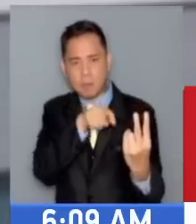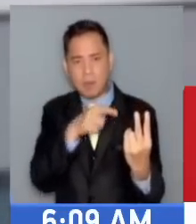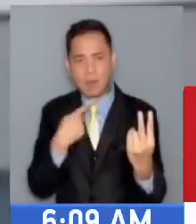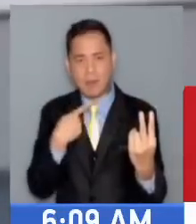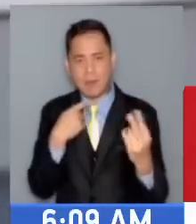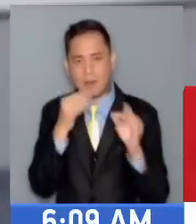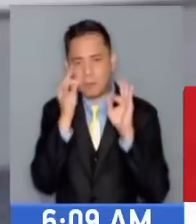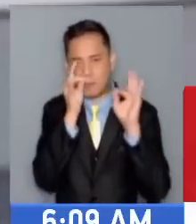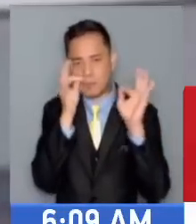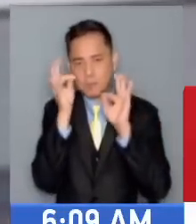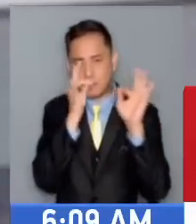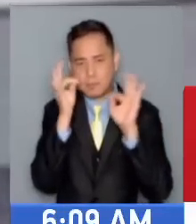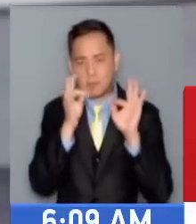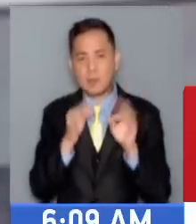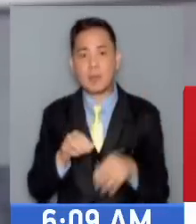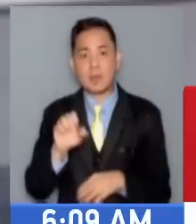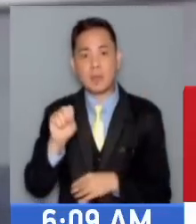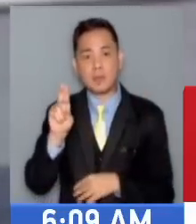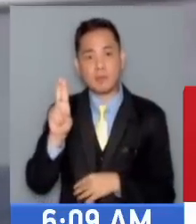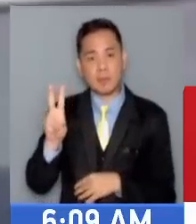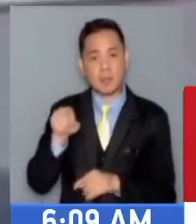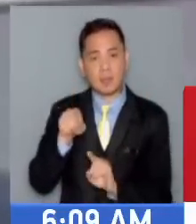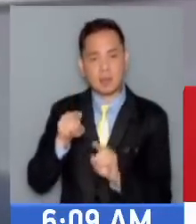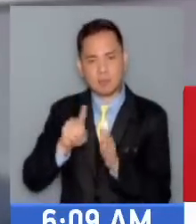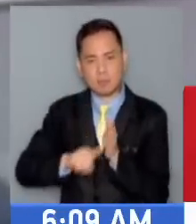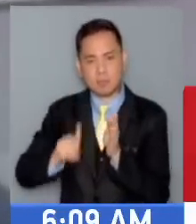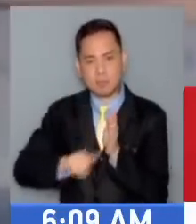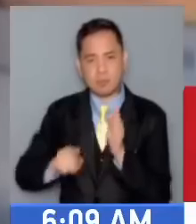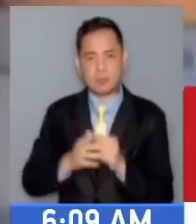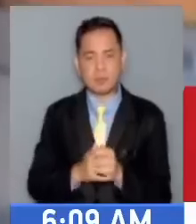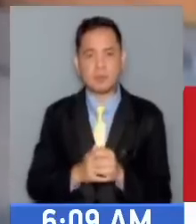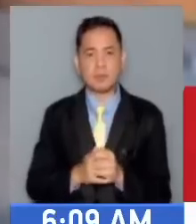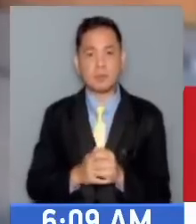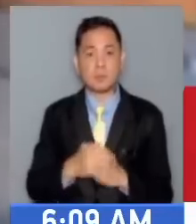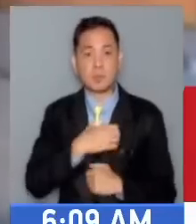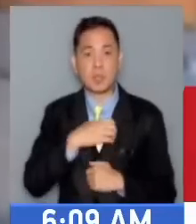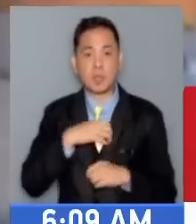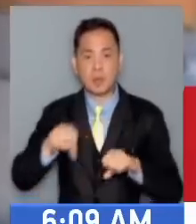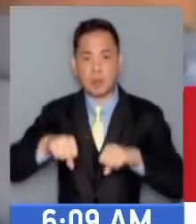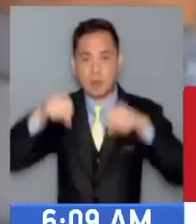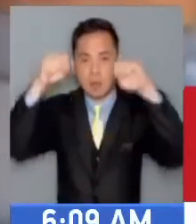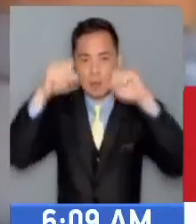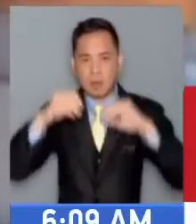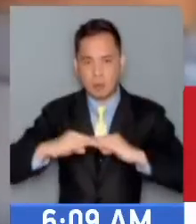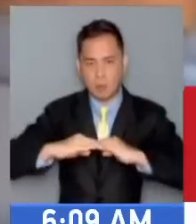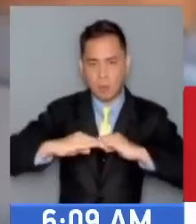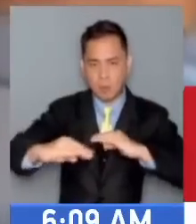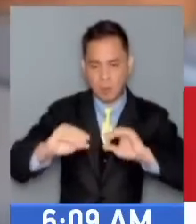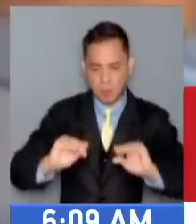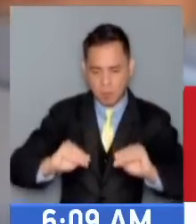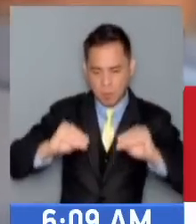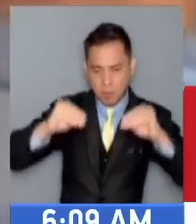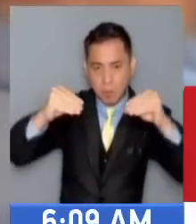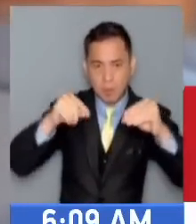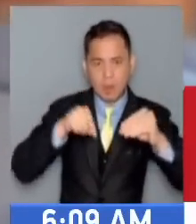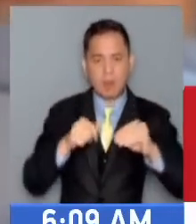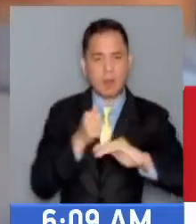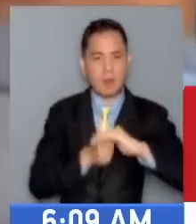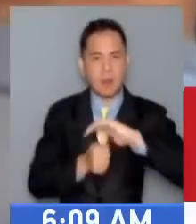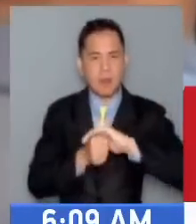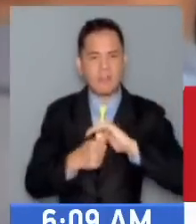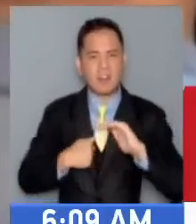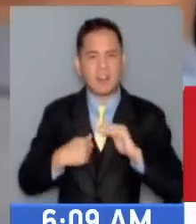Sa pag-inspeksyon ng sasakyan, natagpuan sa flooring nito ang isang maliit na brown envelope na may nakausling transparent plastic sachet